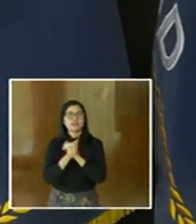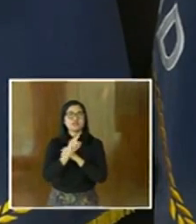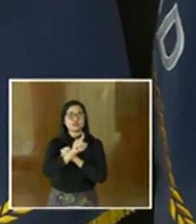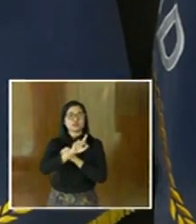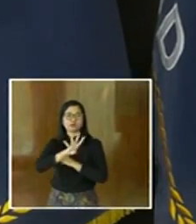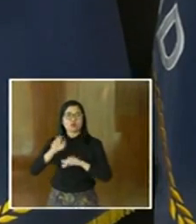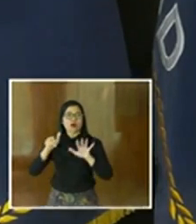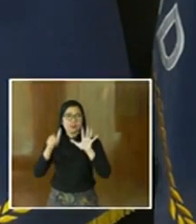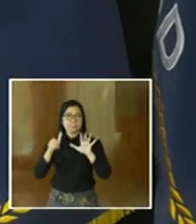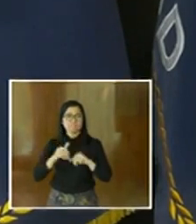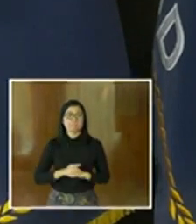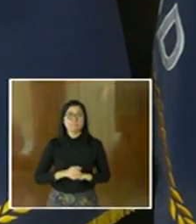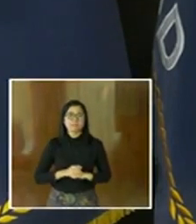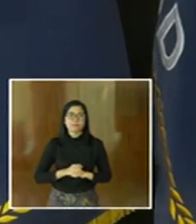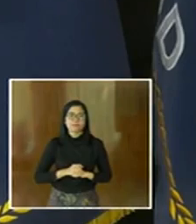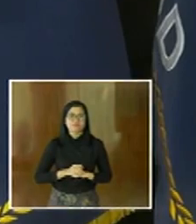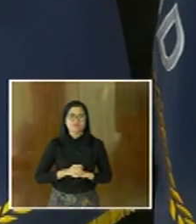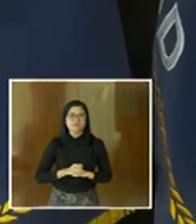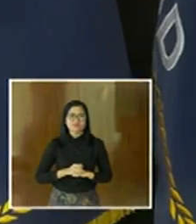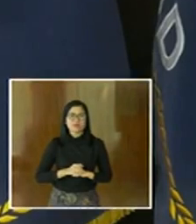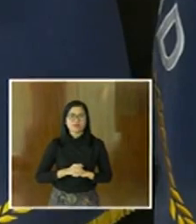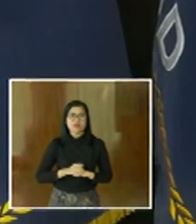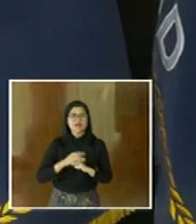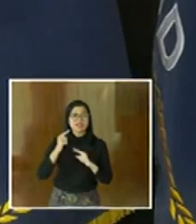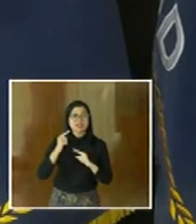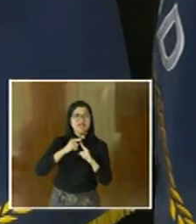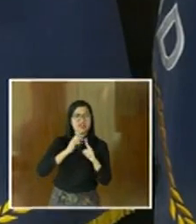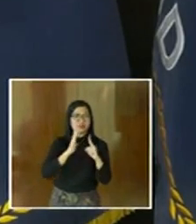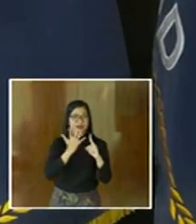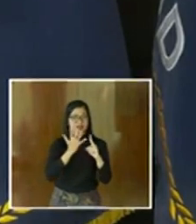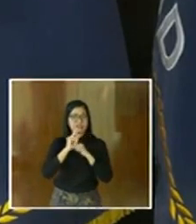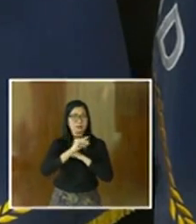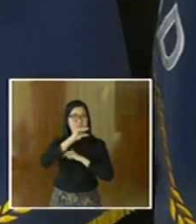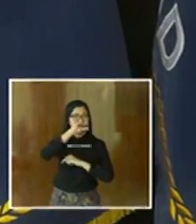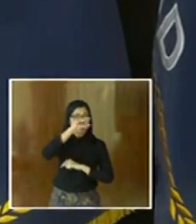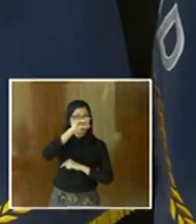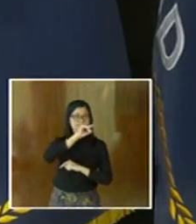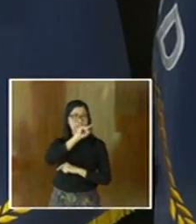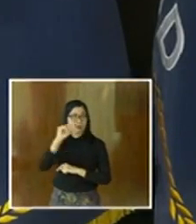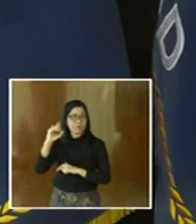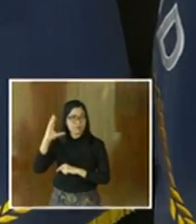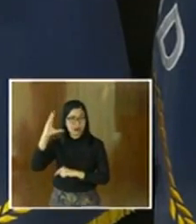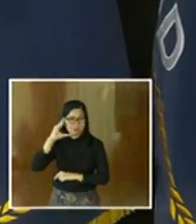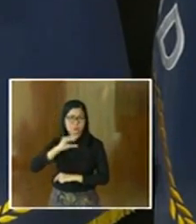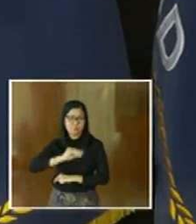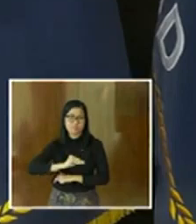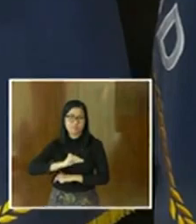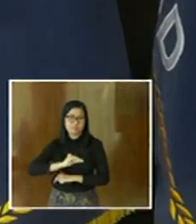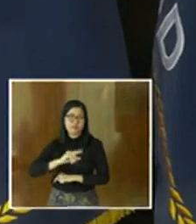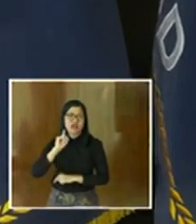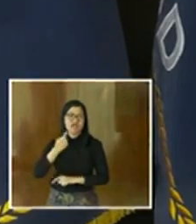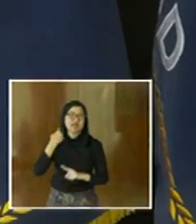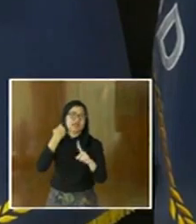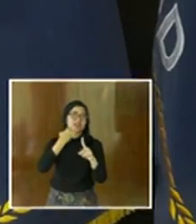kemudian tanggal 15 segitiga sudah yang pun datanya dari pagi sampai dengan malam ada